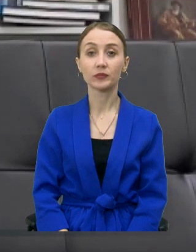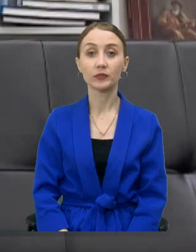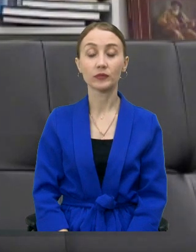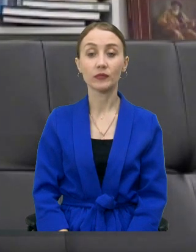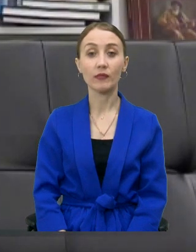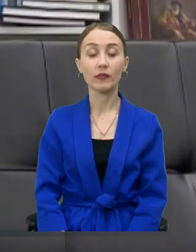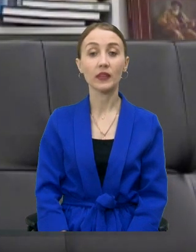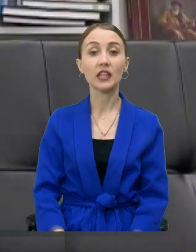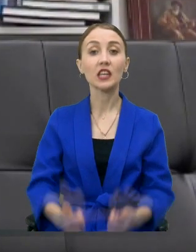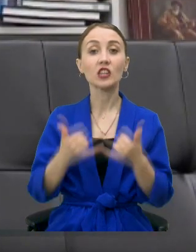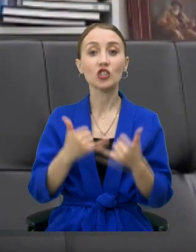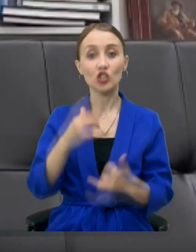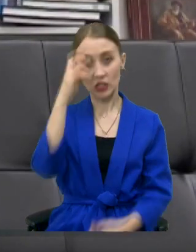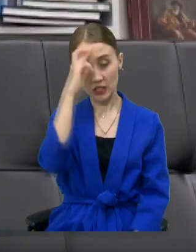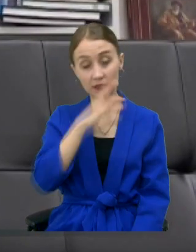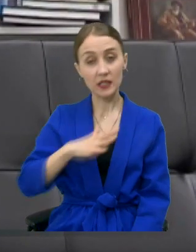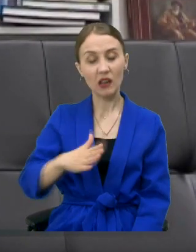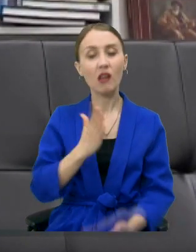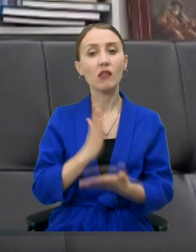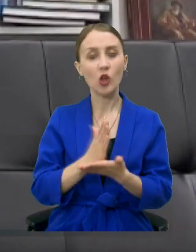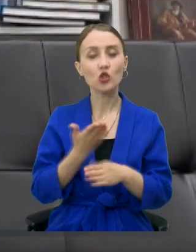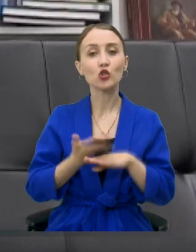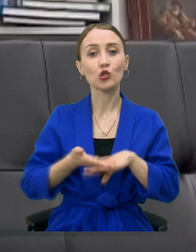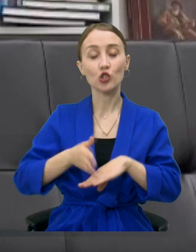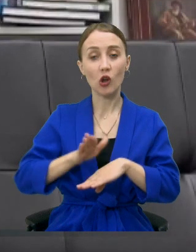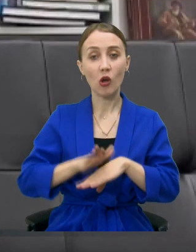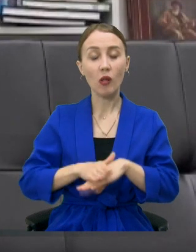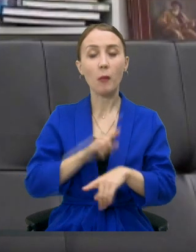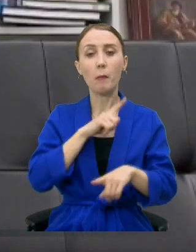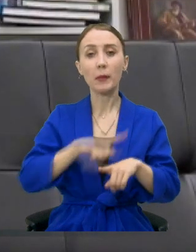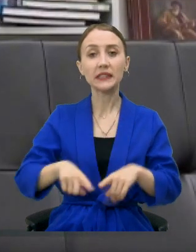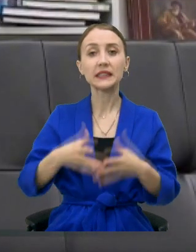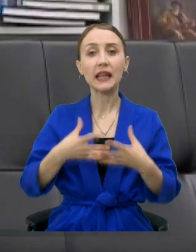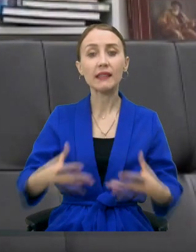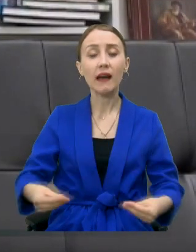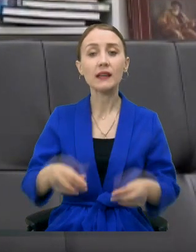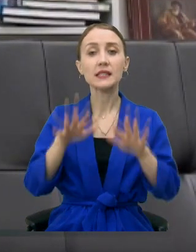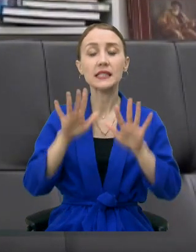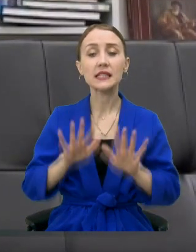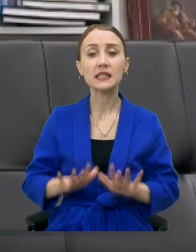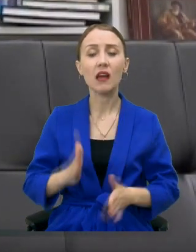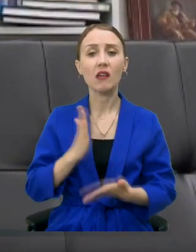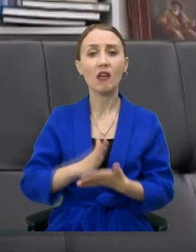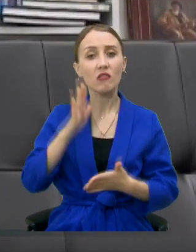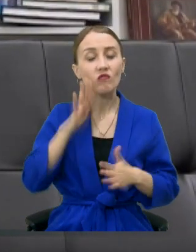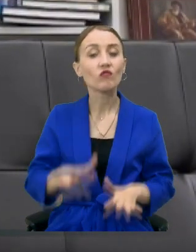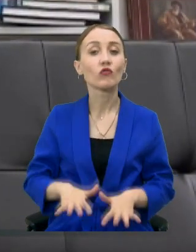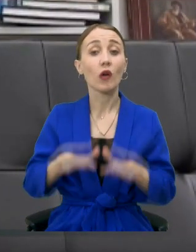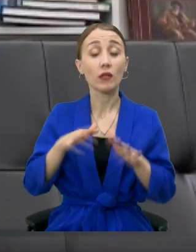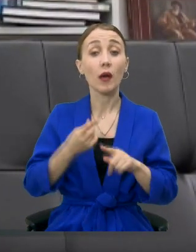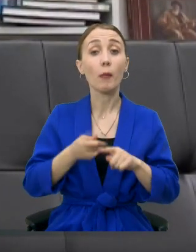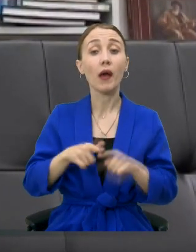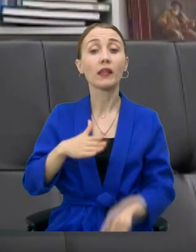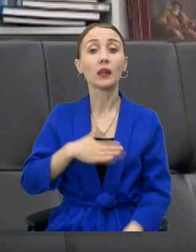Как известно, сейчас в стране сложилась сложная ситуация. Из-за резкого таяния снега в регионах происходят наводнения. В связи с этим в